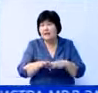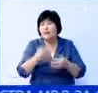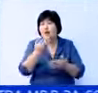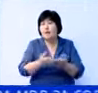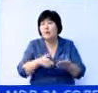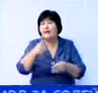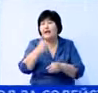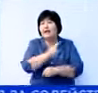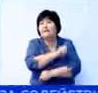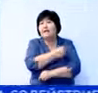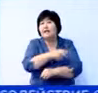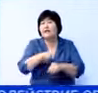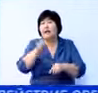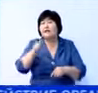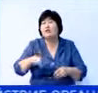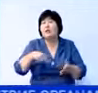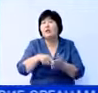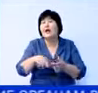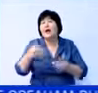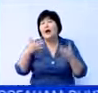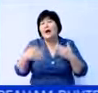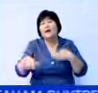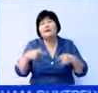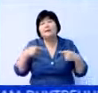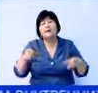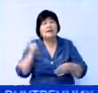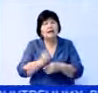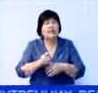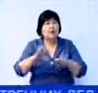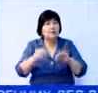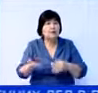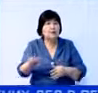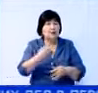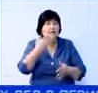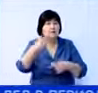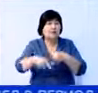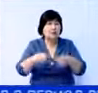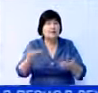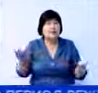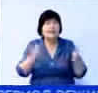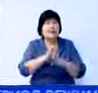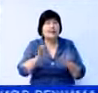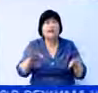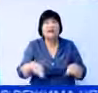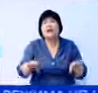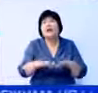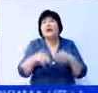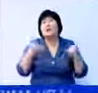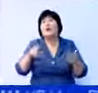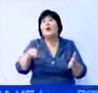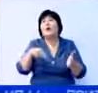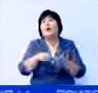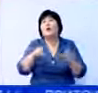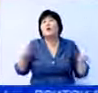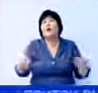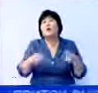рекомендации главного санитарного врача города ослаблен ряд ограничений. Подробнее в нашем следующем материале. Так, на сегодня в городе